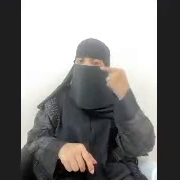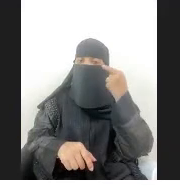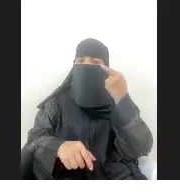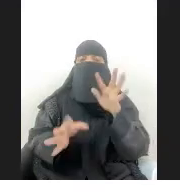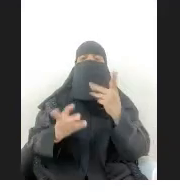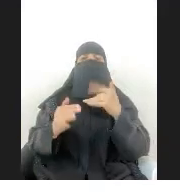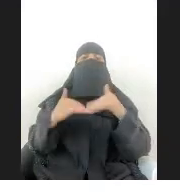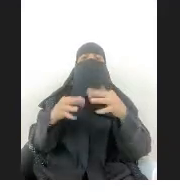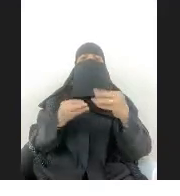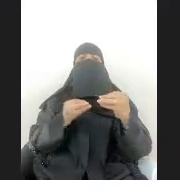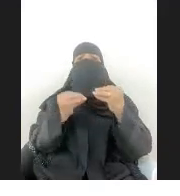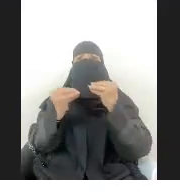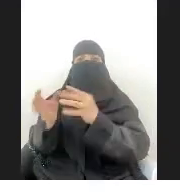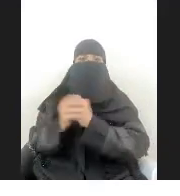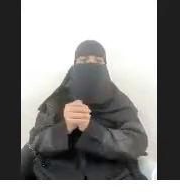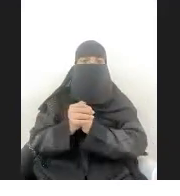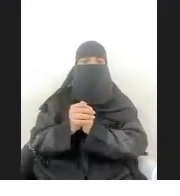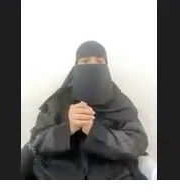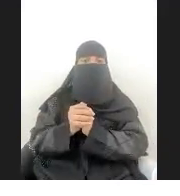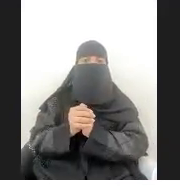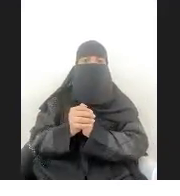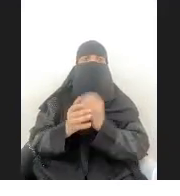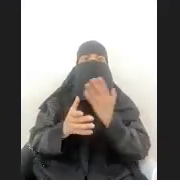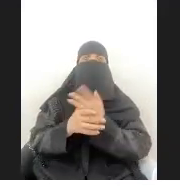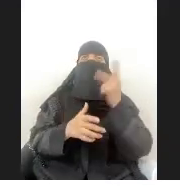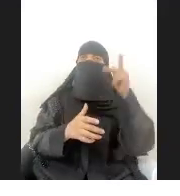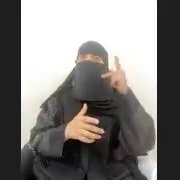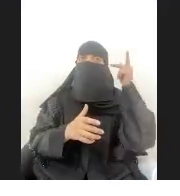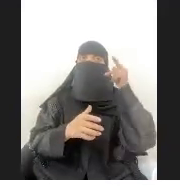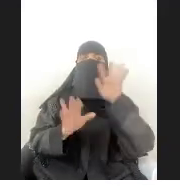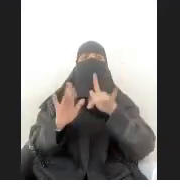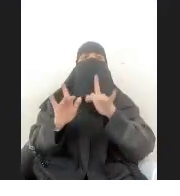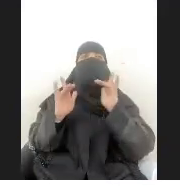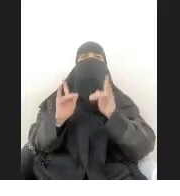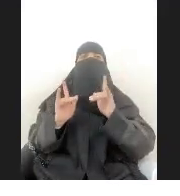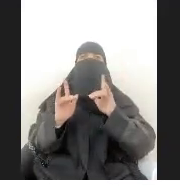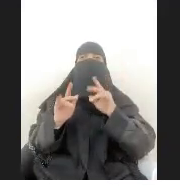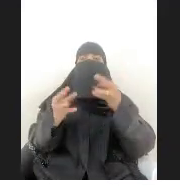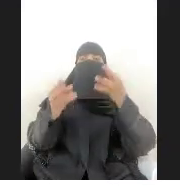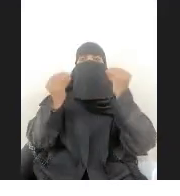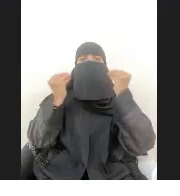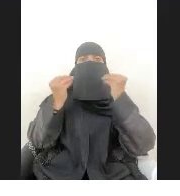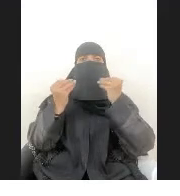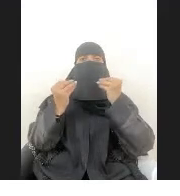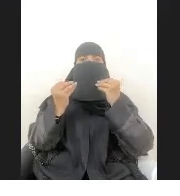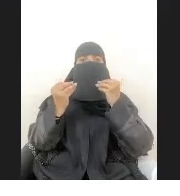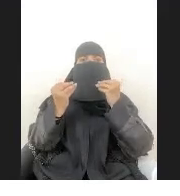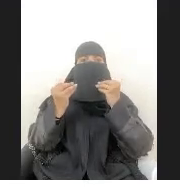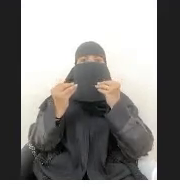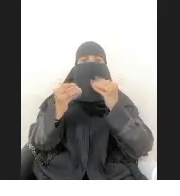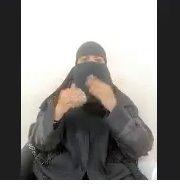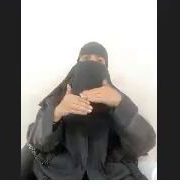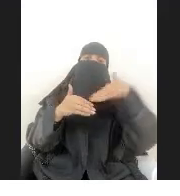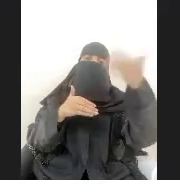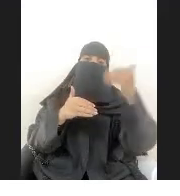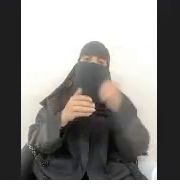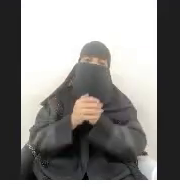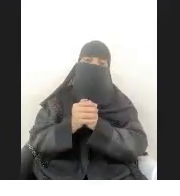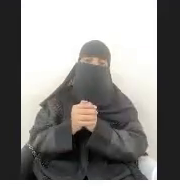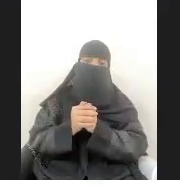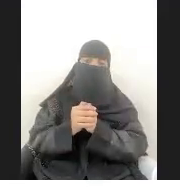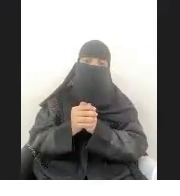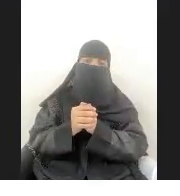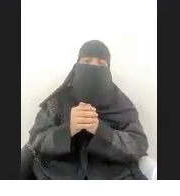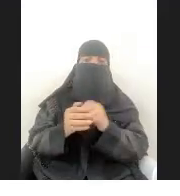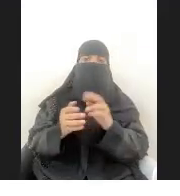المادة المتوقع إنه الطلاب يجلسوا على المادة. لأنه إذا ما أخذنا هذا الوقت في عين الاعتبار إيش هيصير؟